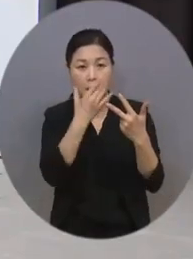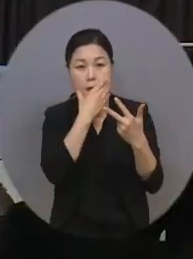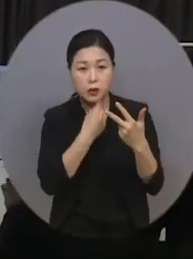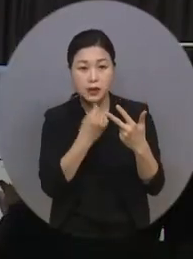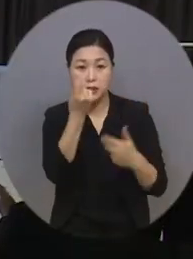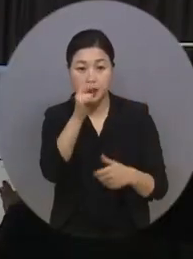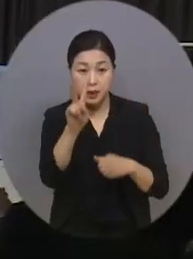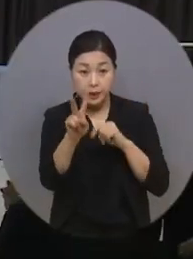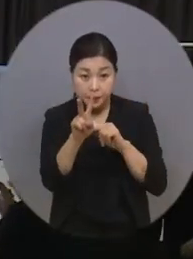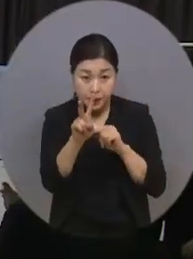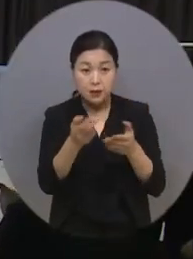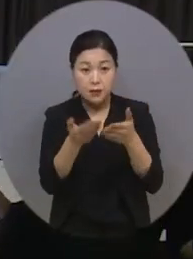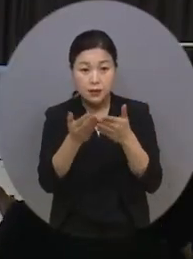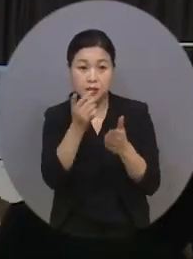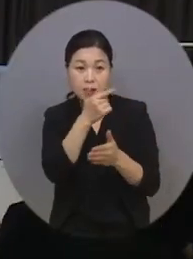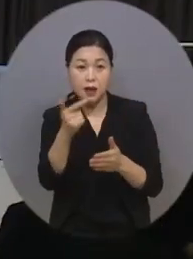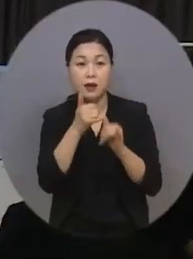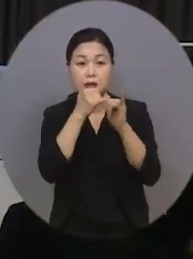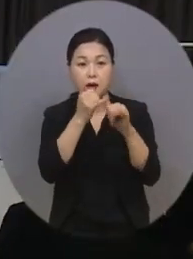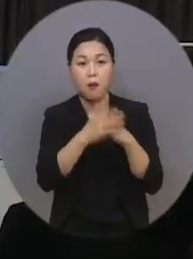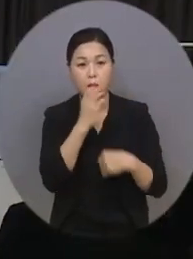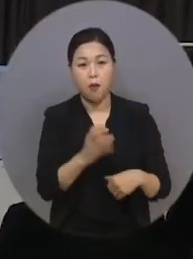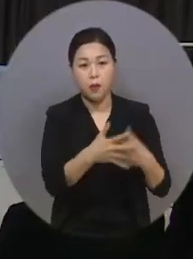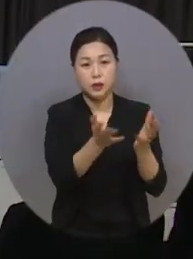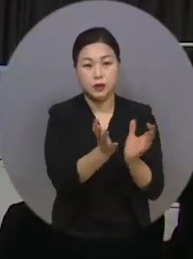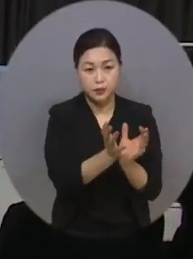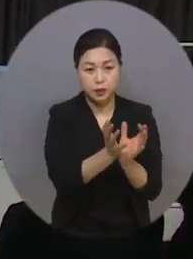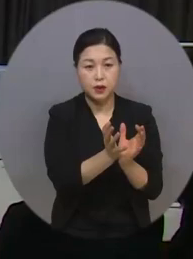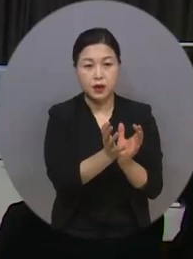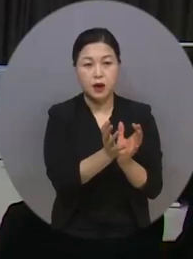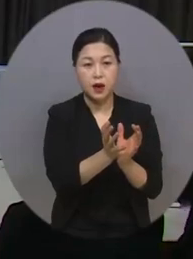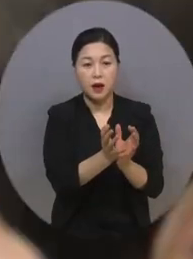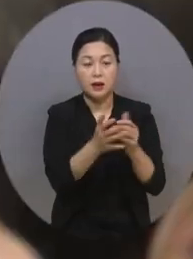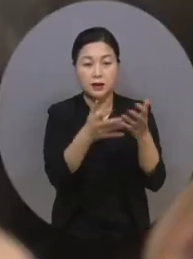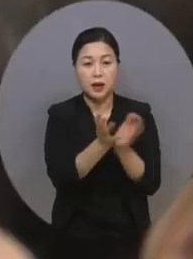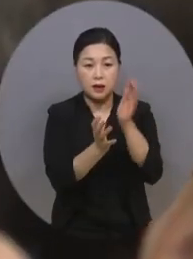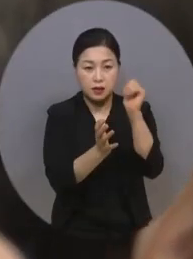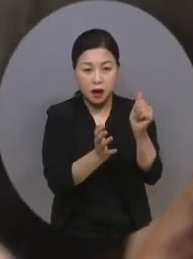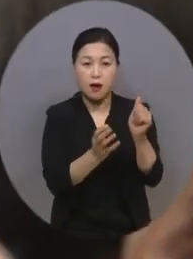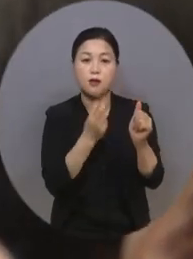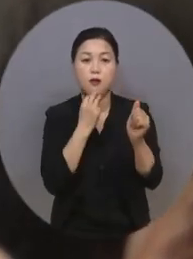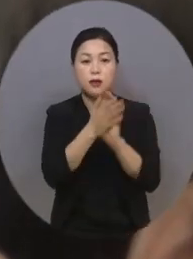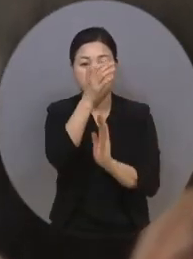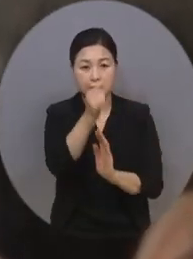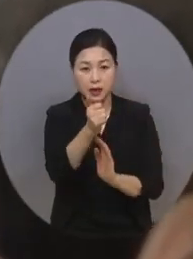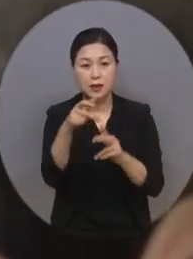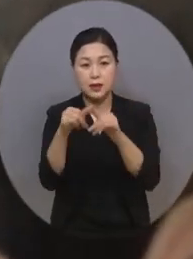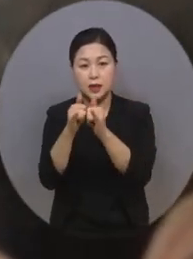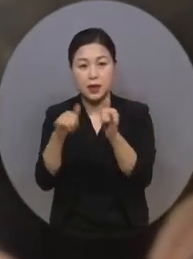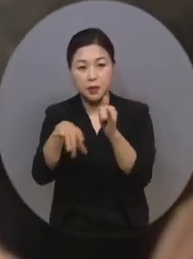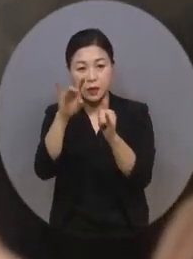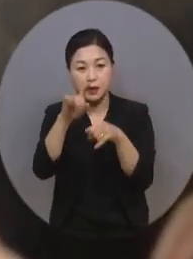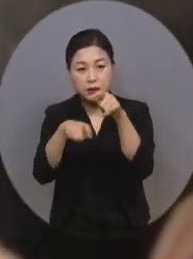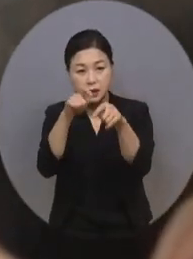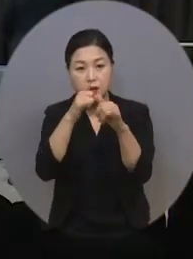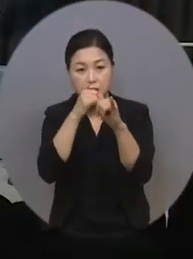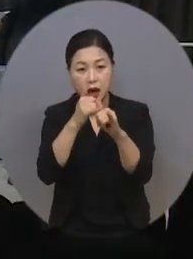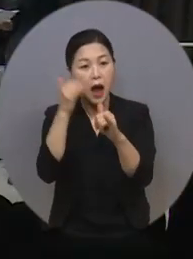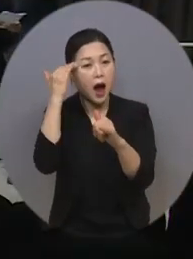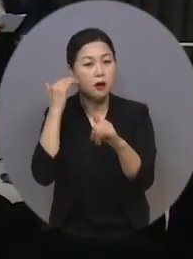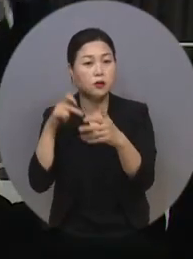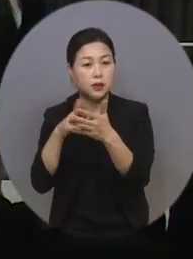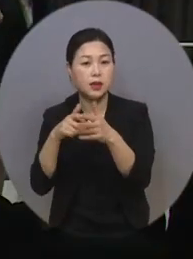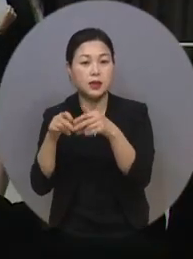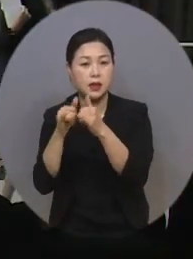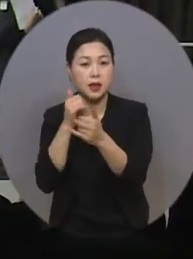실천 복지대상은 보건복지부 장관상과 서울시장상, 장애인 먼저 실천상과